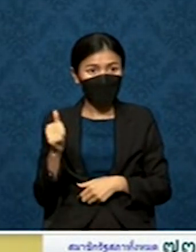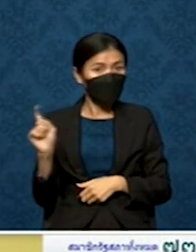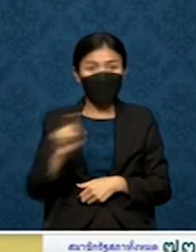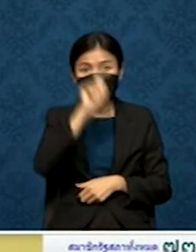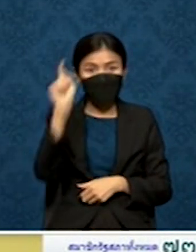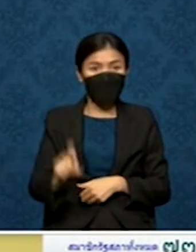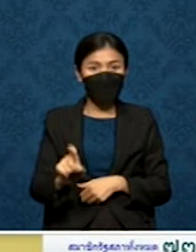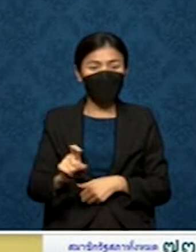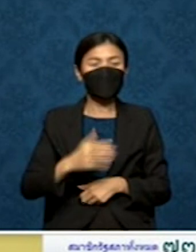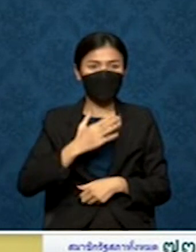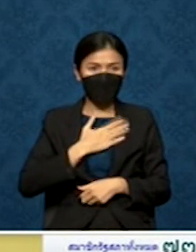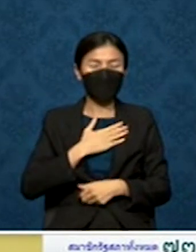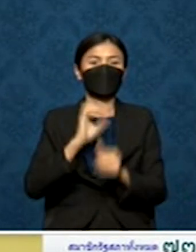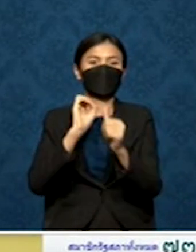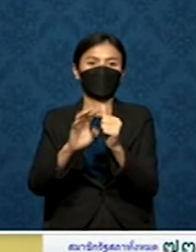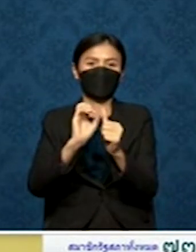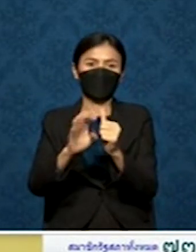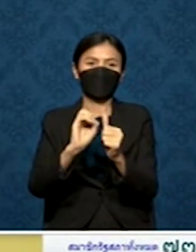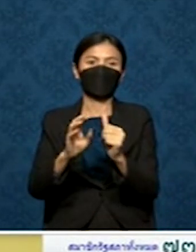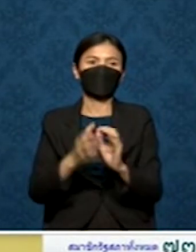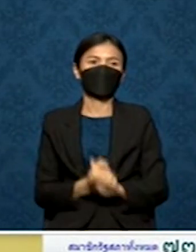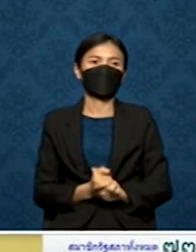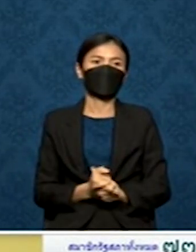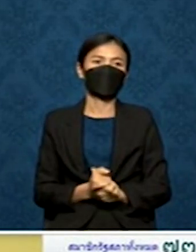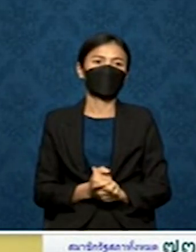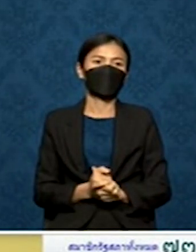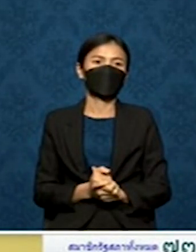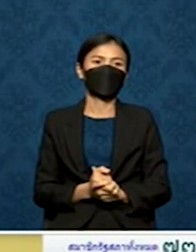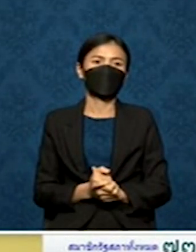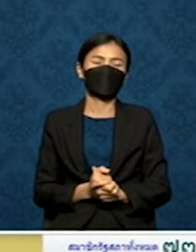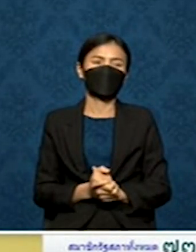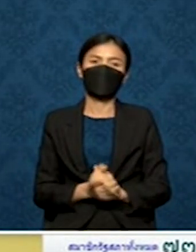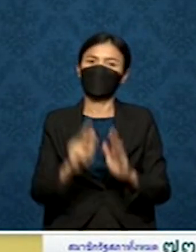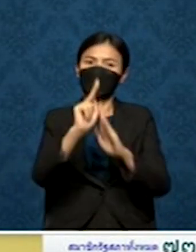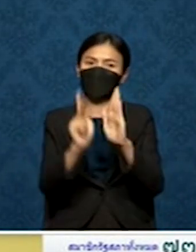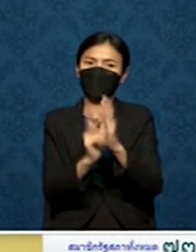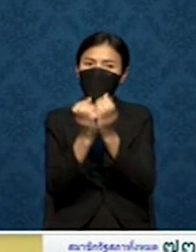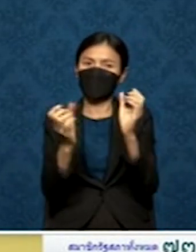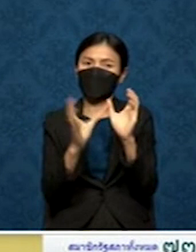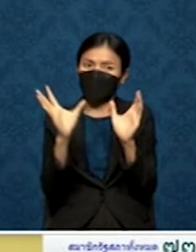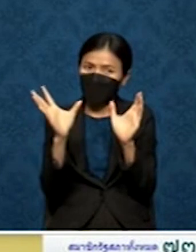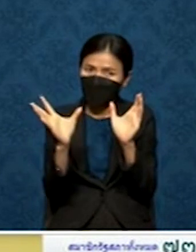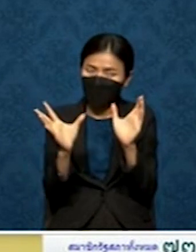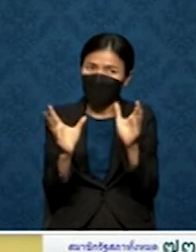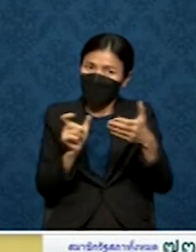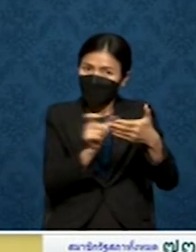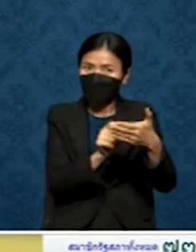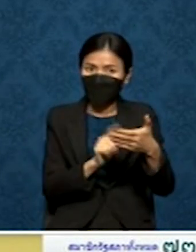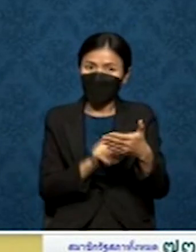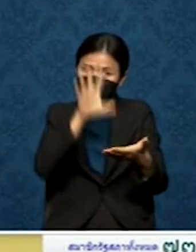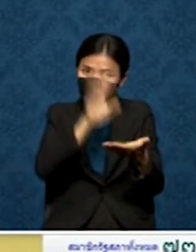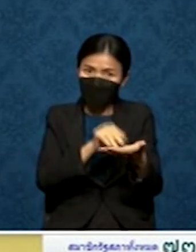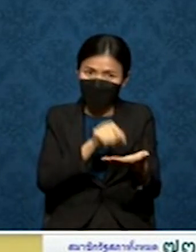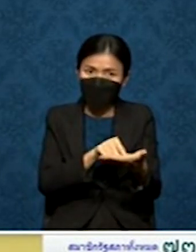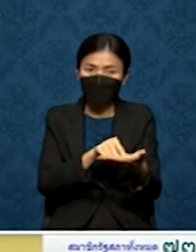มมีข้อเสนอแนะที่ควรจะเอาไปใส่ไว้ตรงนี้หรือเปล่าการเลือกตั้งแบบพูดง่ายๆว่